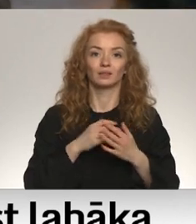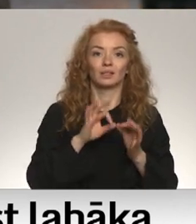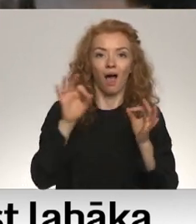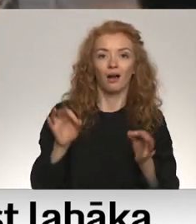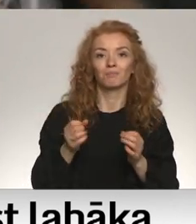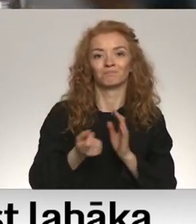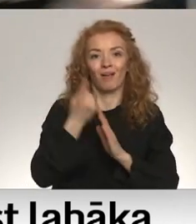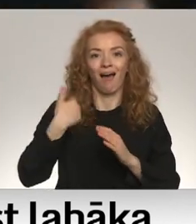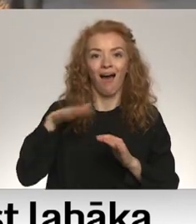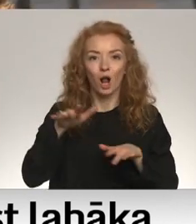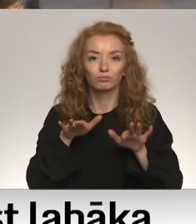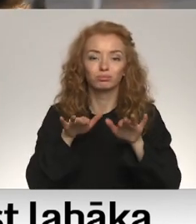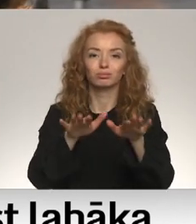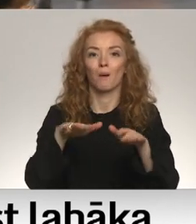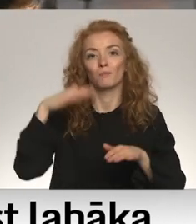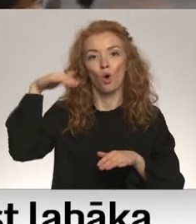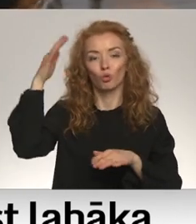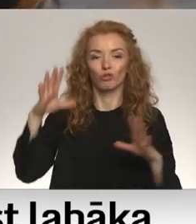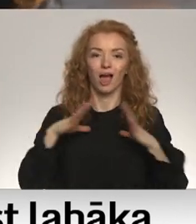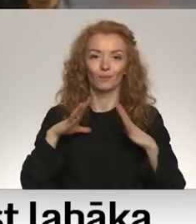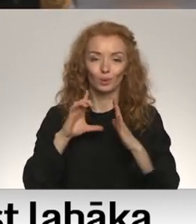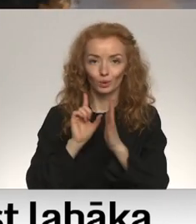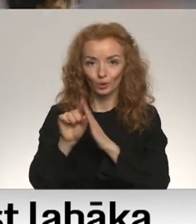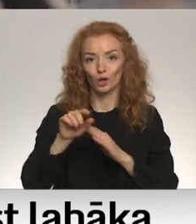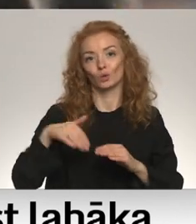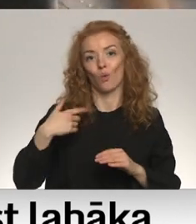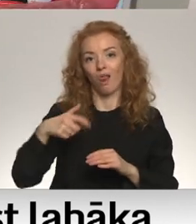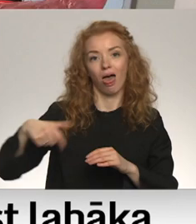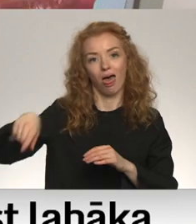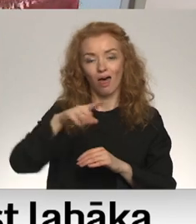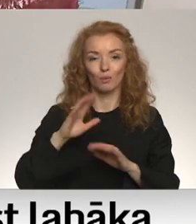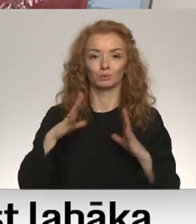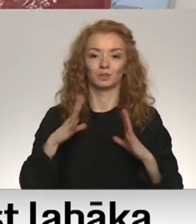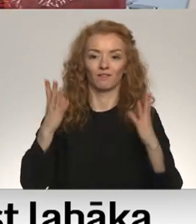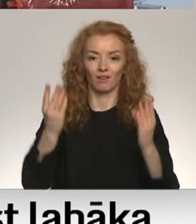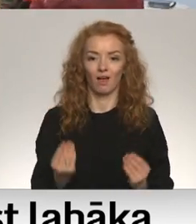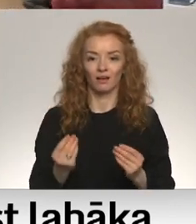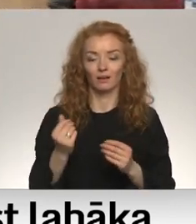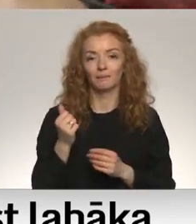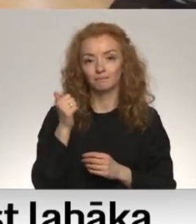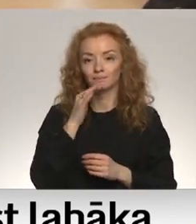gaisā, pieaugušie dosies atvaļinājumos skolēni brīvlaikā.